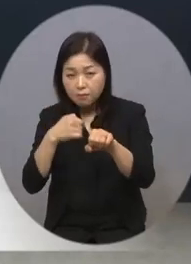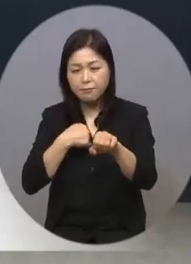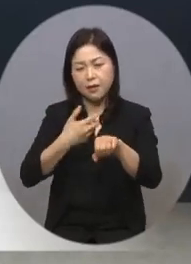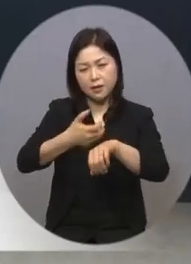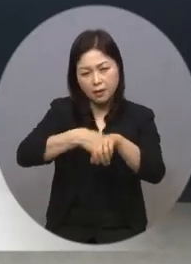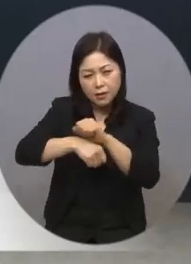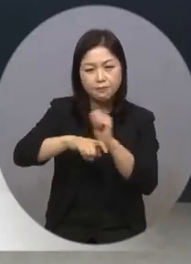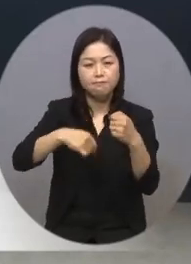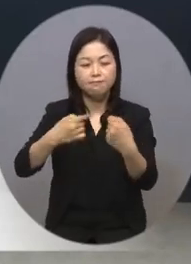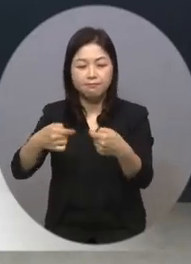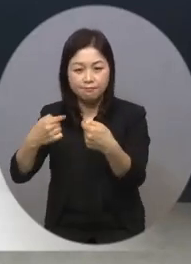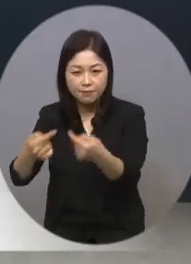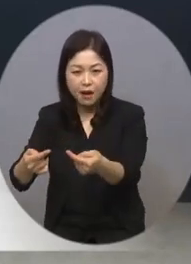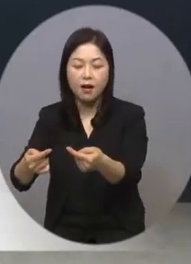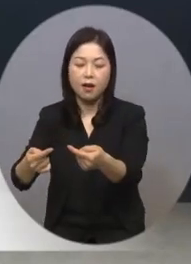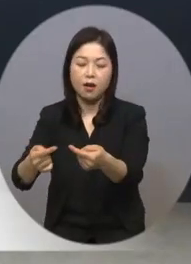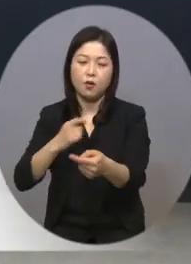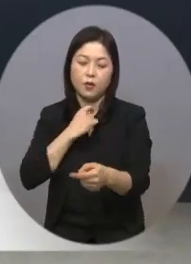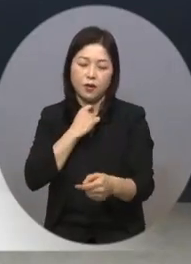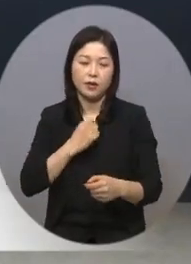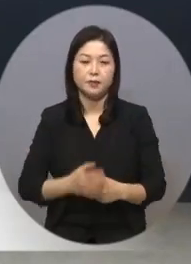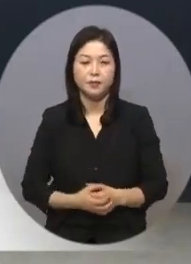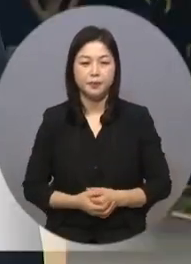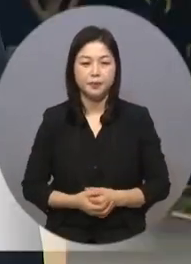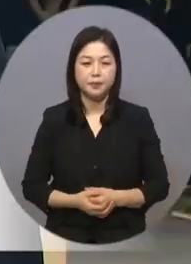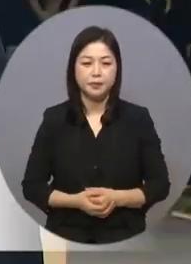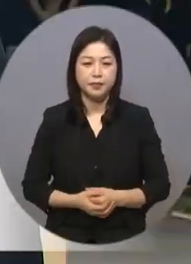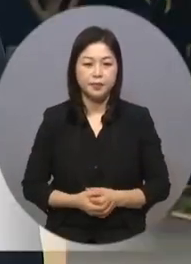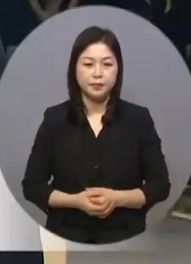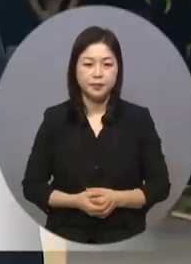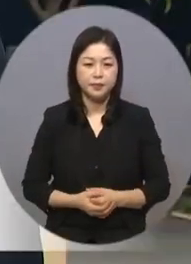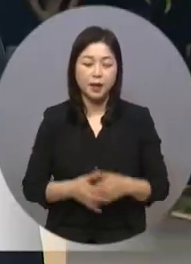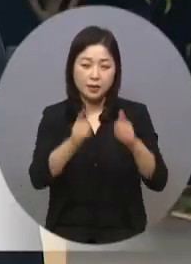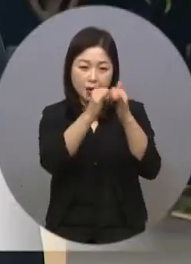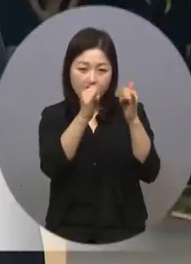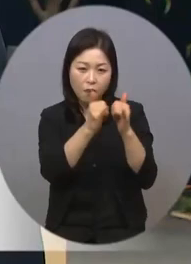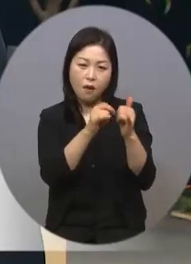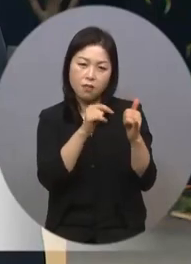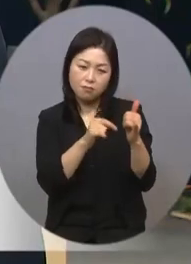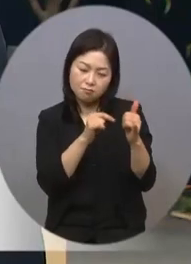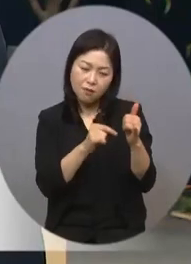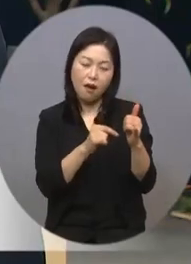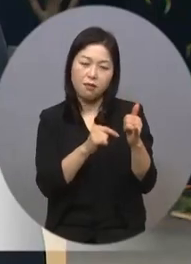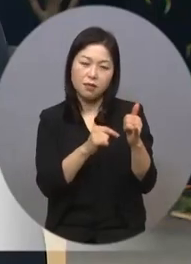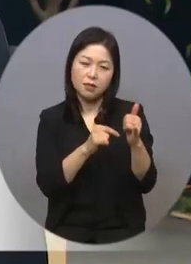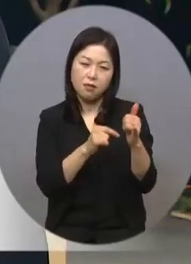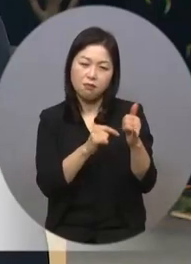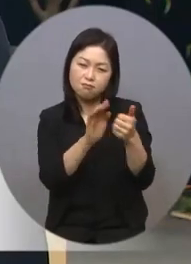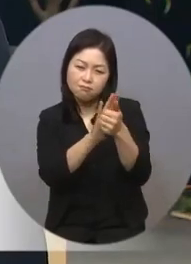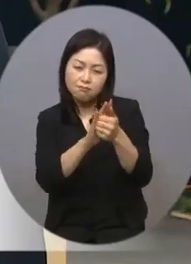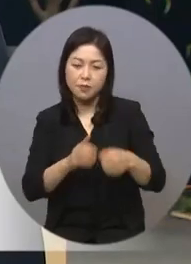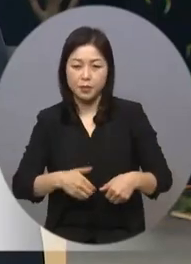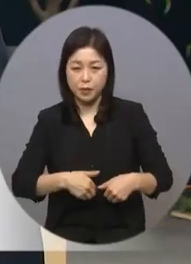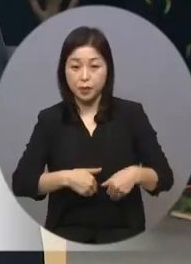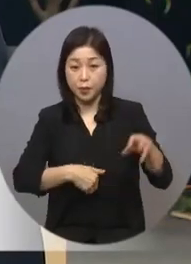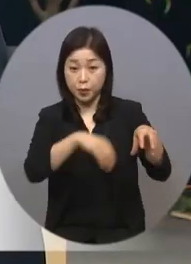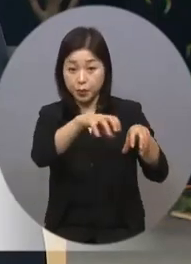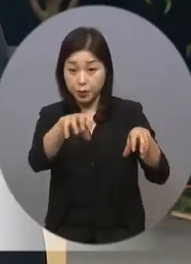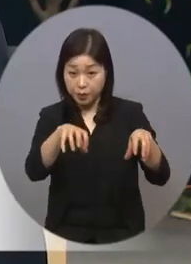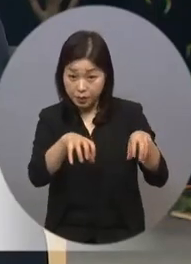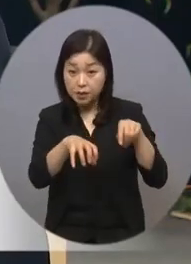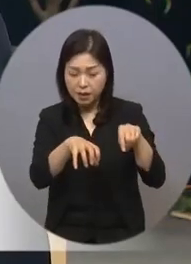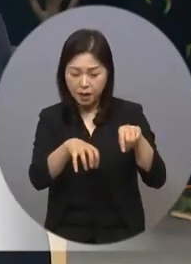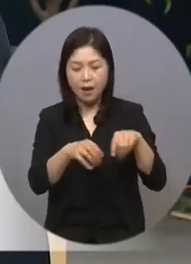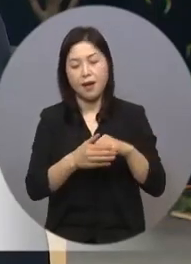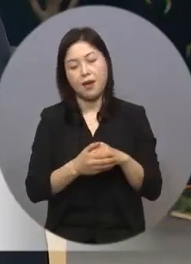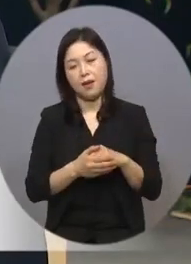적극 동참하고 참여하고자 합니다. 적극적으로 사회에 소외된 곳에 가능하다면 할 수 있는 데까지